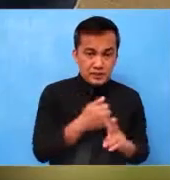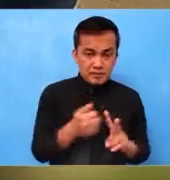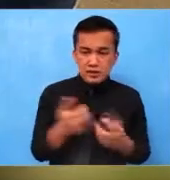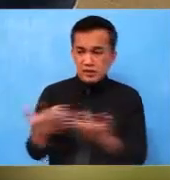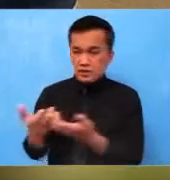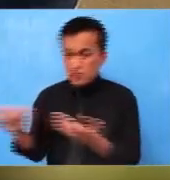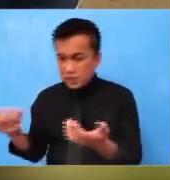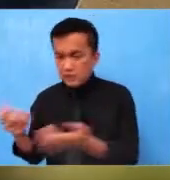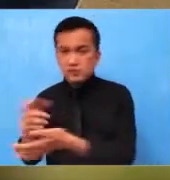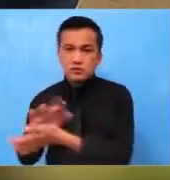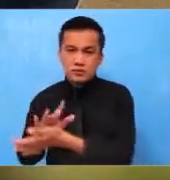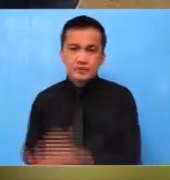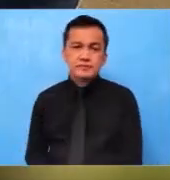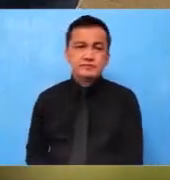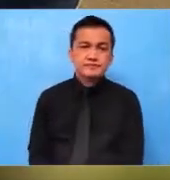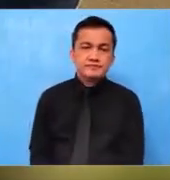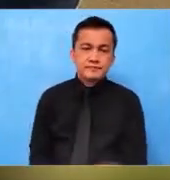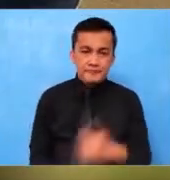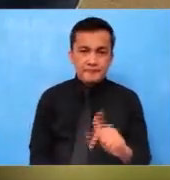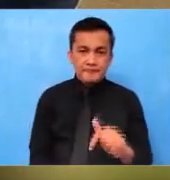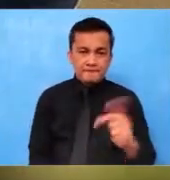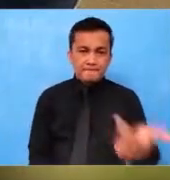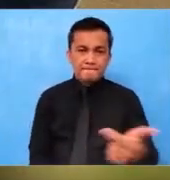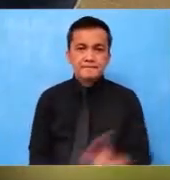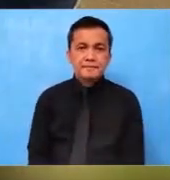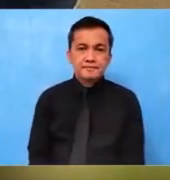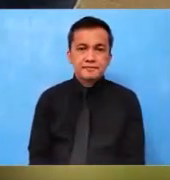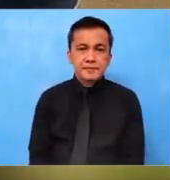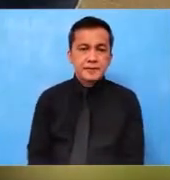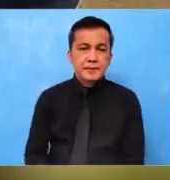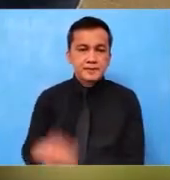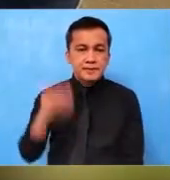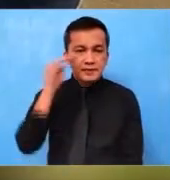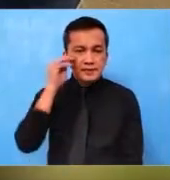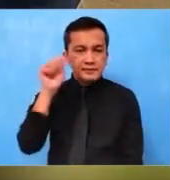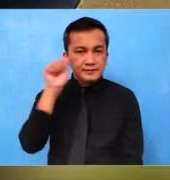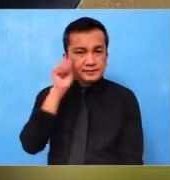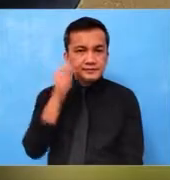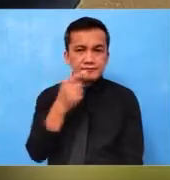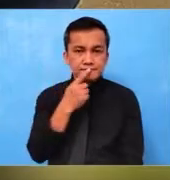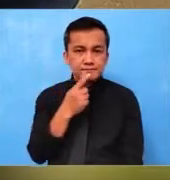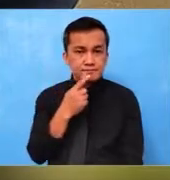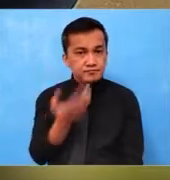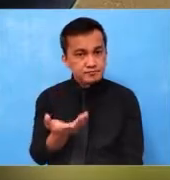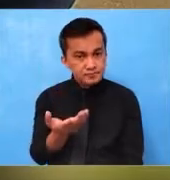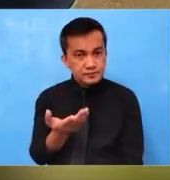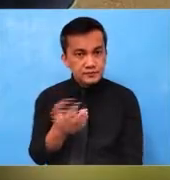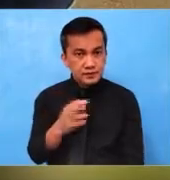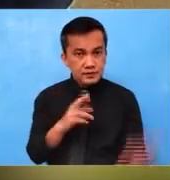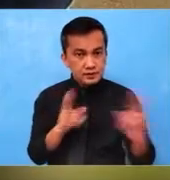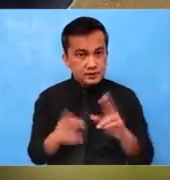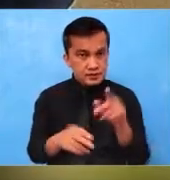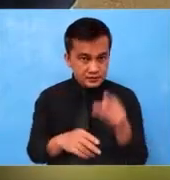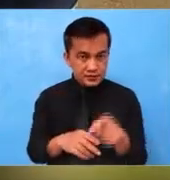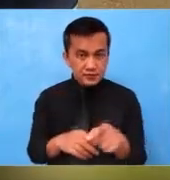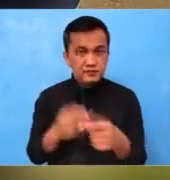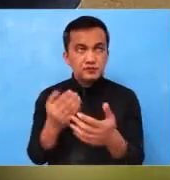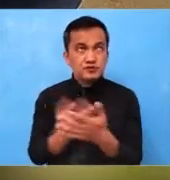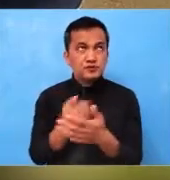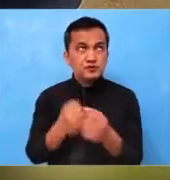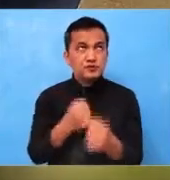nasa frontline ng balitang yan, si Marlene Alcaide. Marlene, handa na ba sila dyan para sa New Year sa lubong?